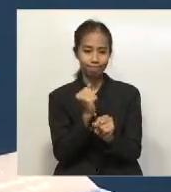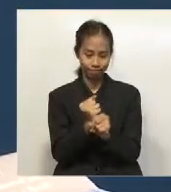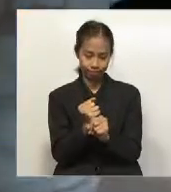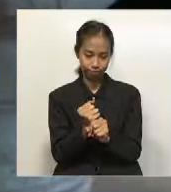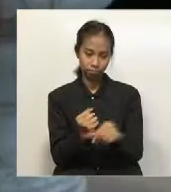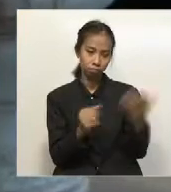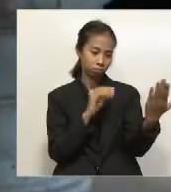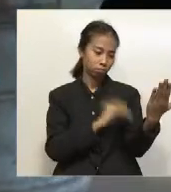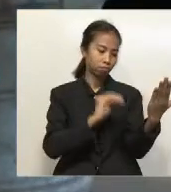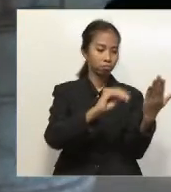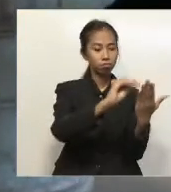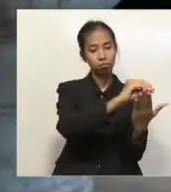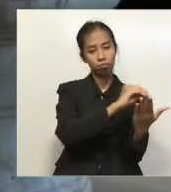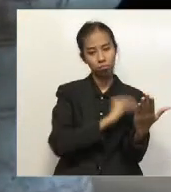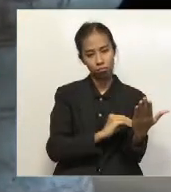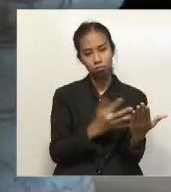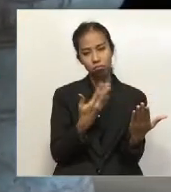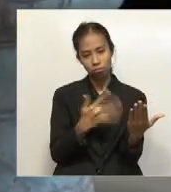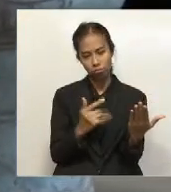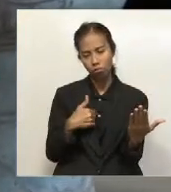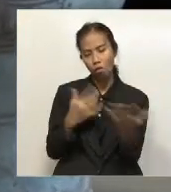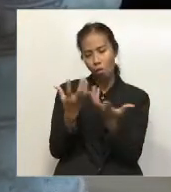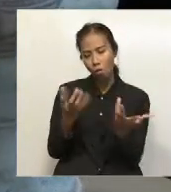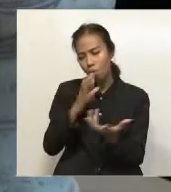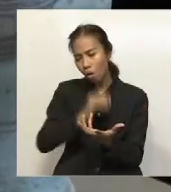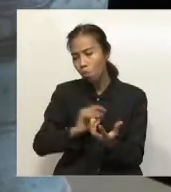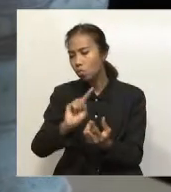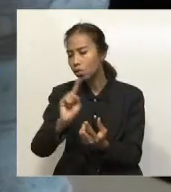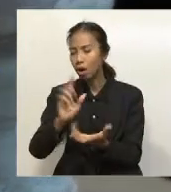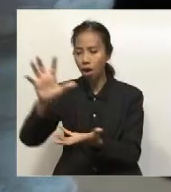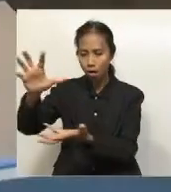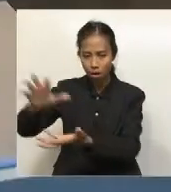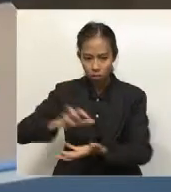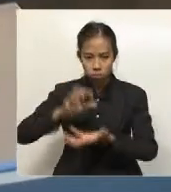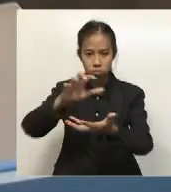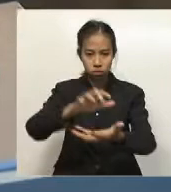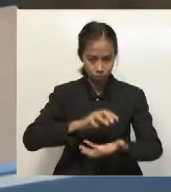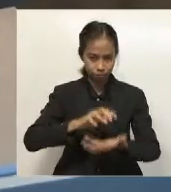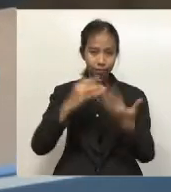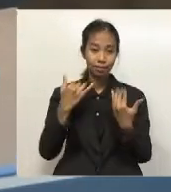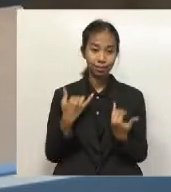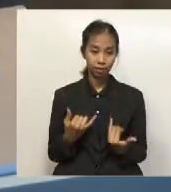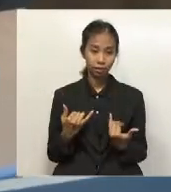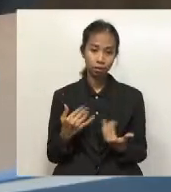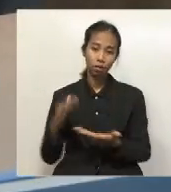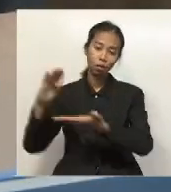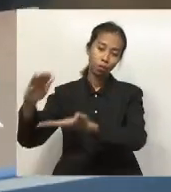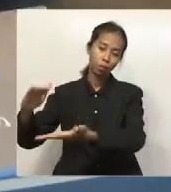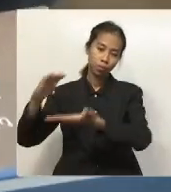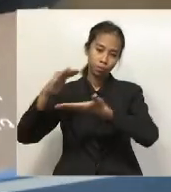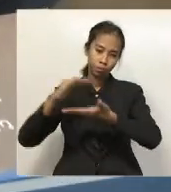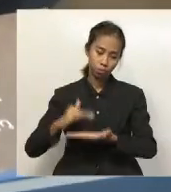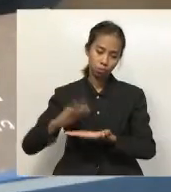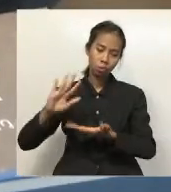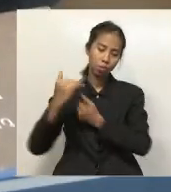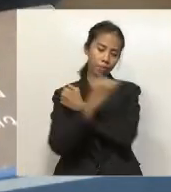พื้นที่ต่างๆที่ติดตามโบราณวัตถุมานะคะโดยวันนี้ได้มีการรับมอบโบราณวัตถุจ